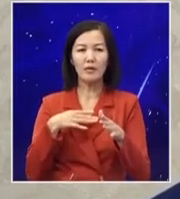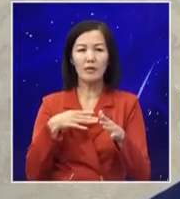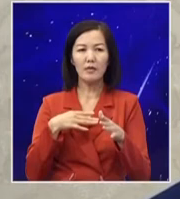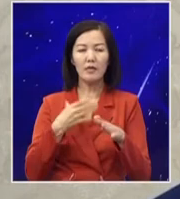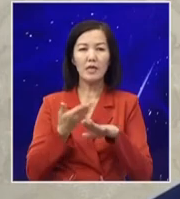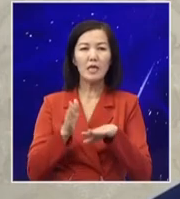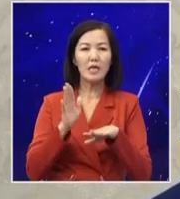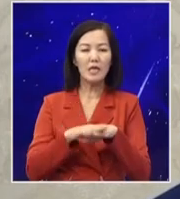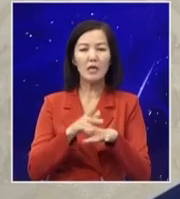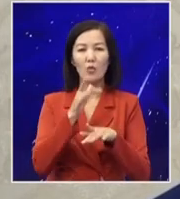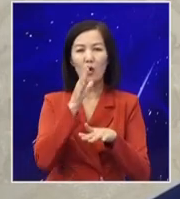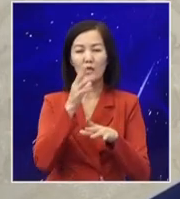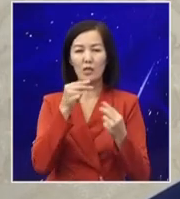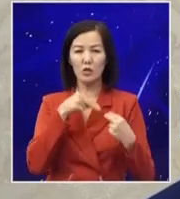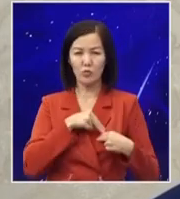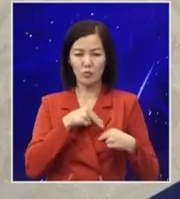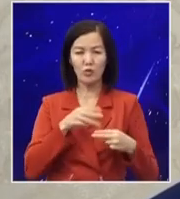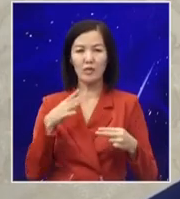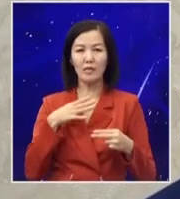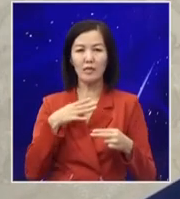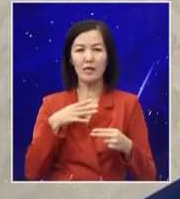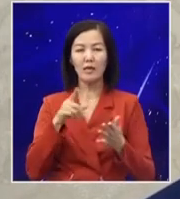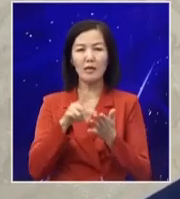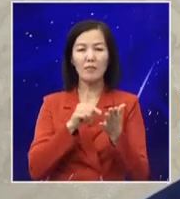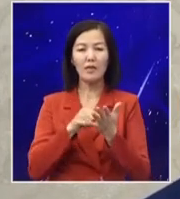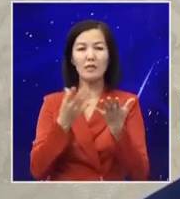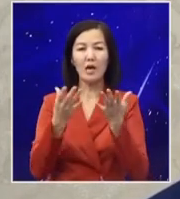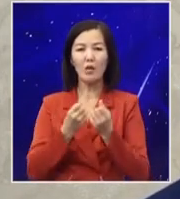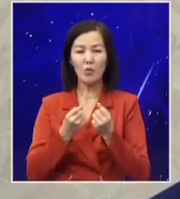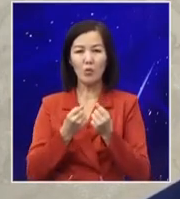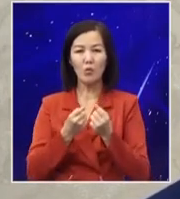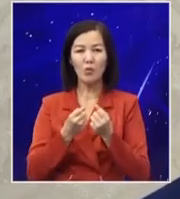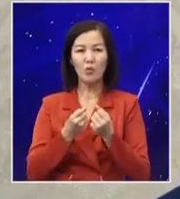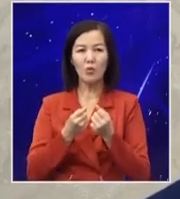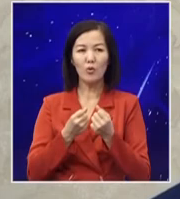қиын заманда жұмыс істедік қой, солақта. Пенсия алу деген.